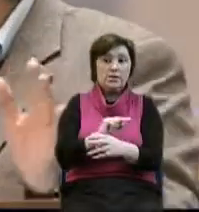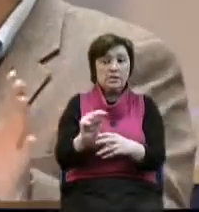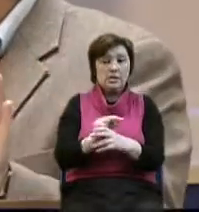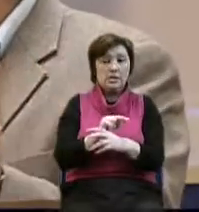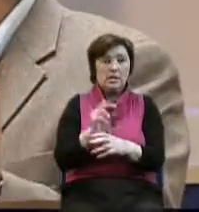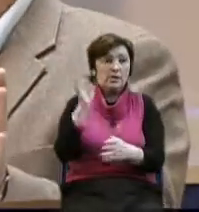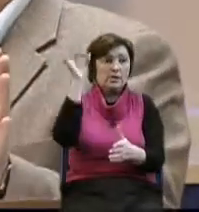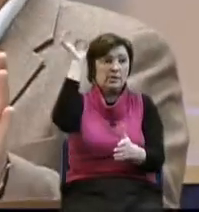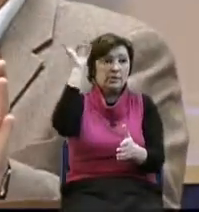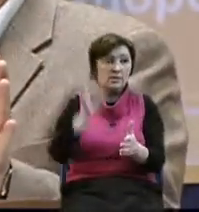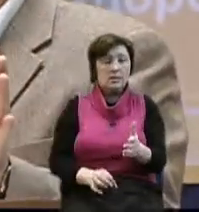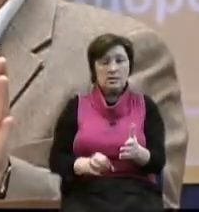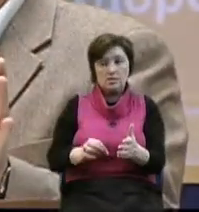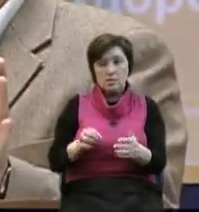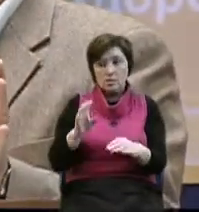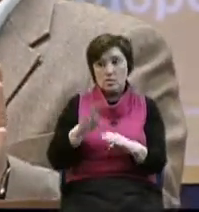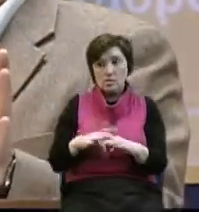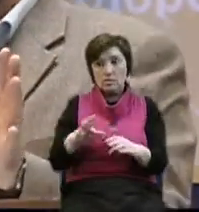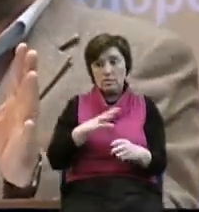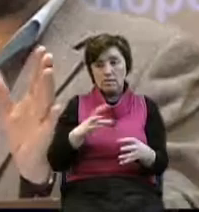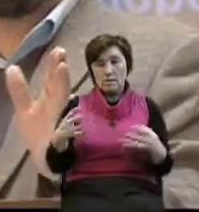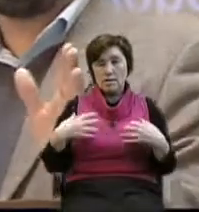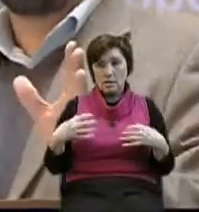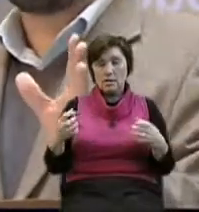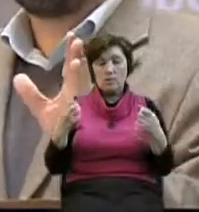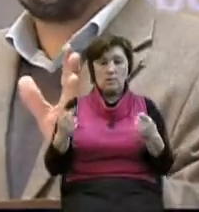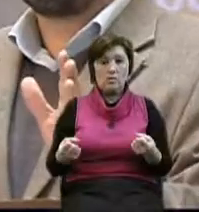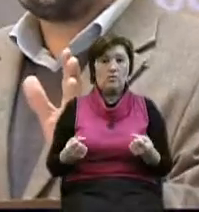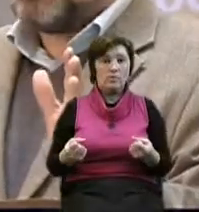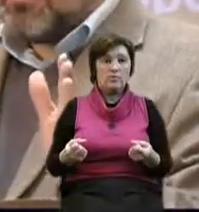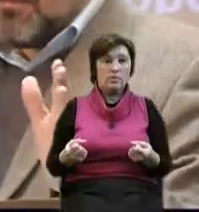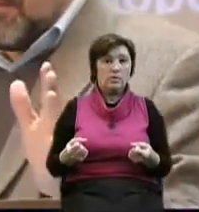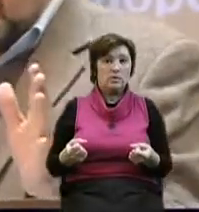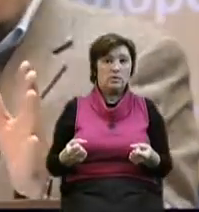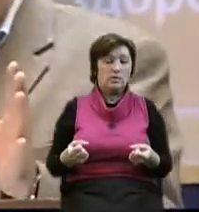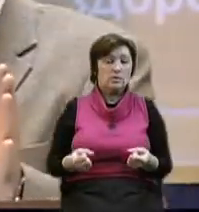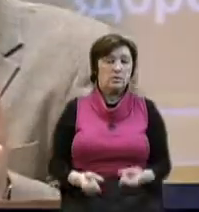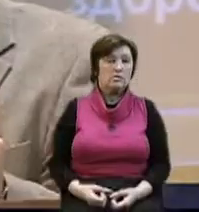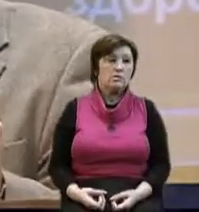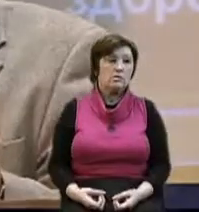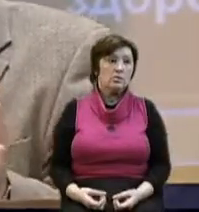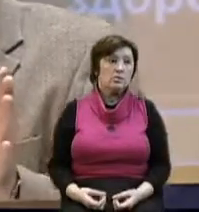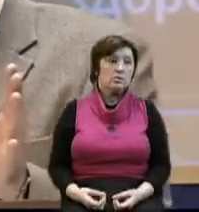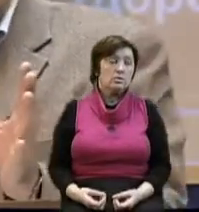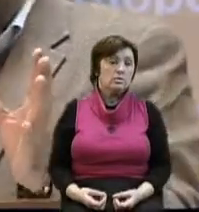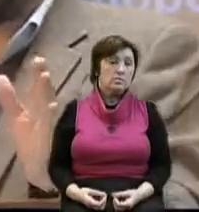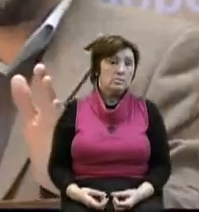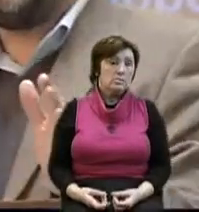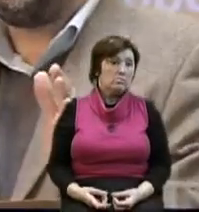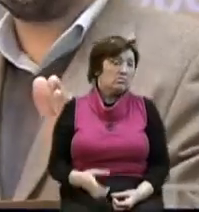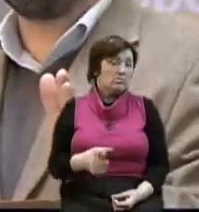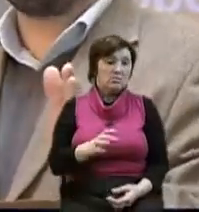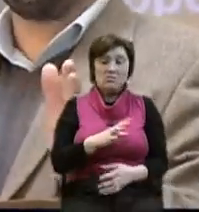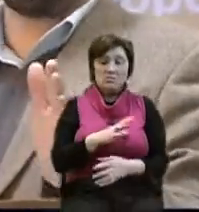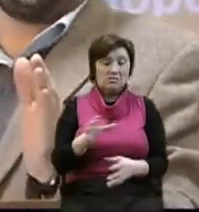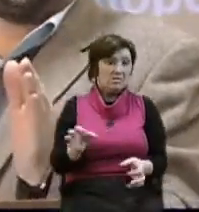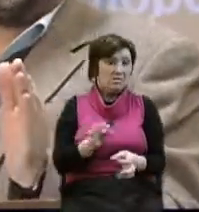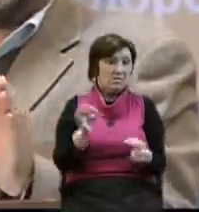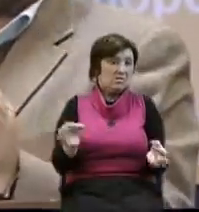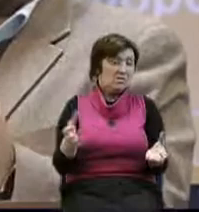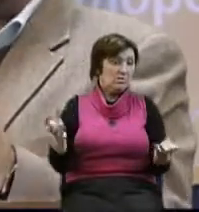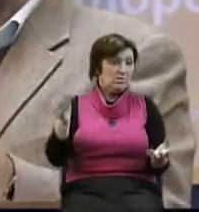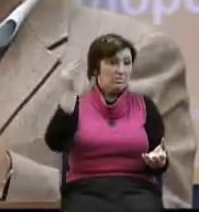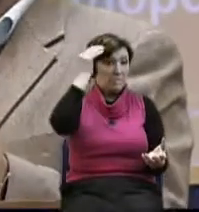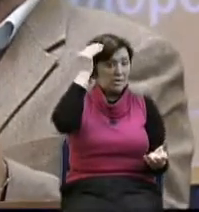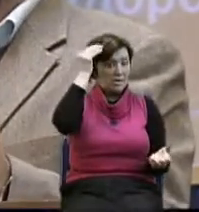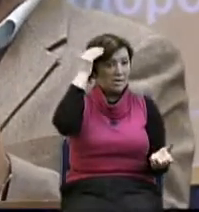рука становится здоровой. И вы знаете, что это не произвело какое-то впечатление на людей, хотя, я думаю,